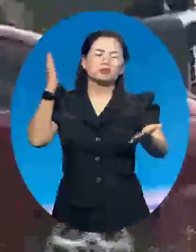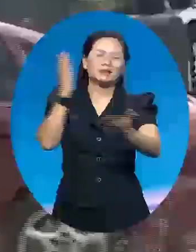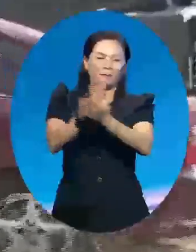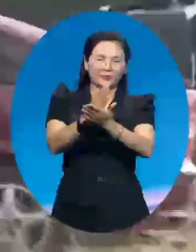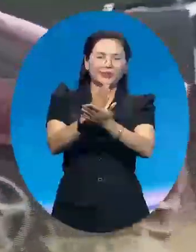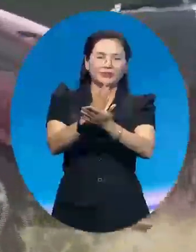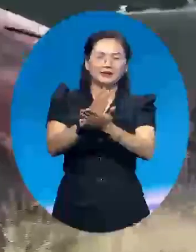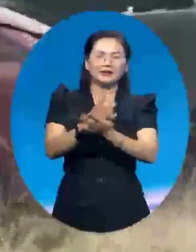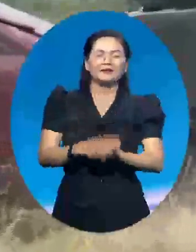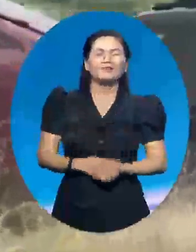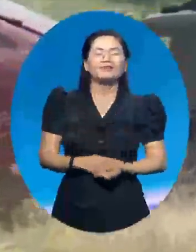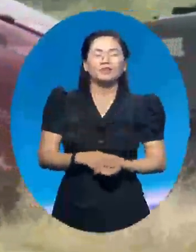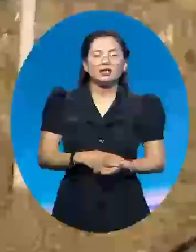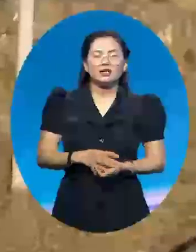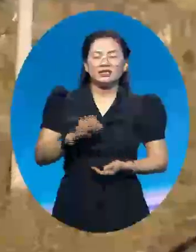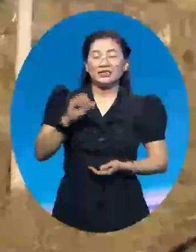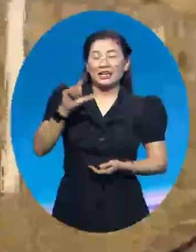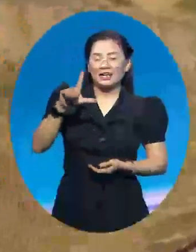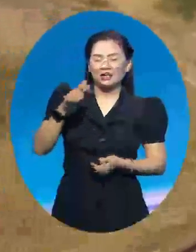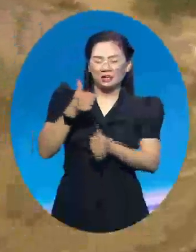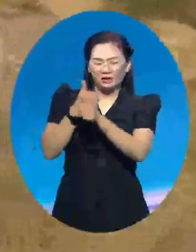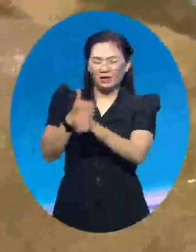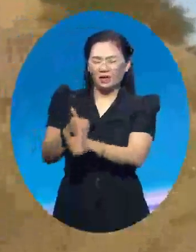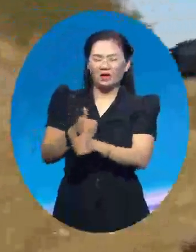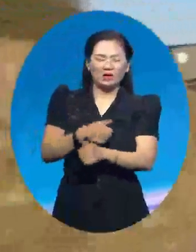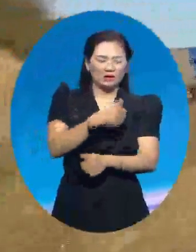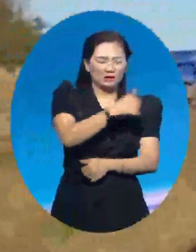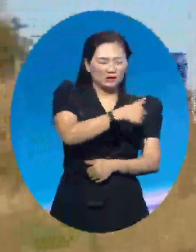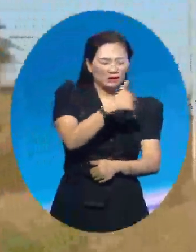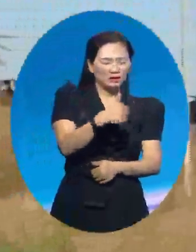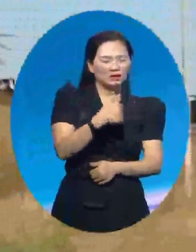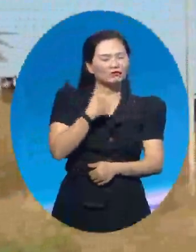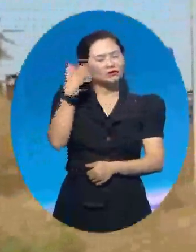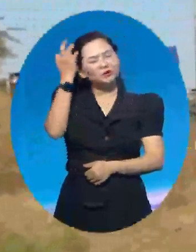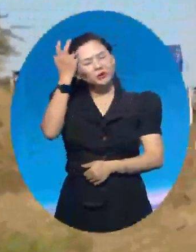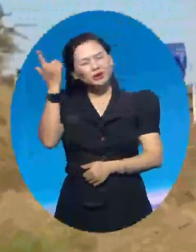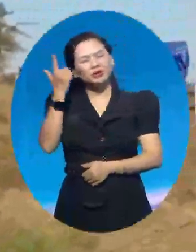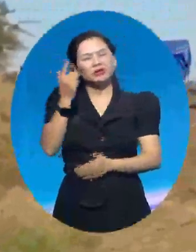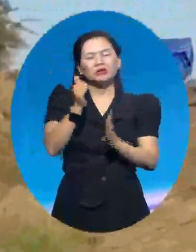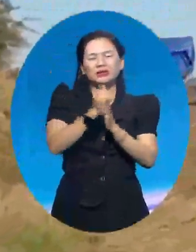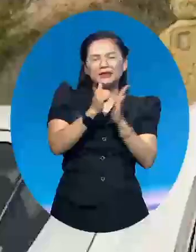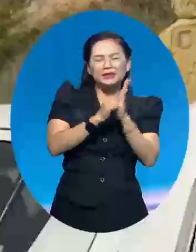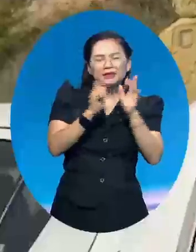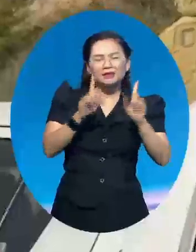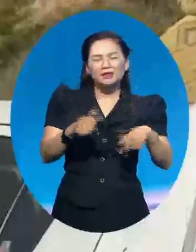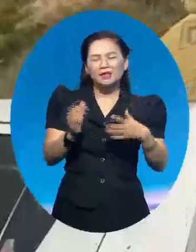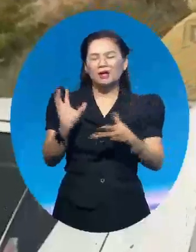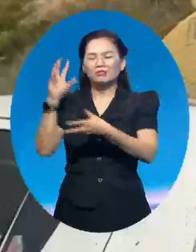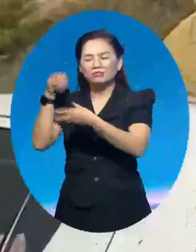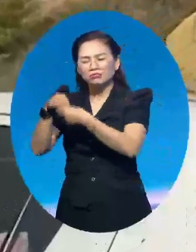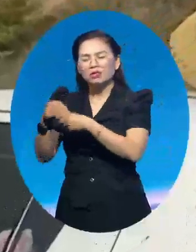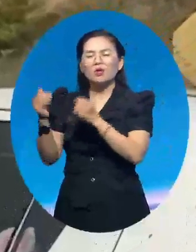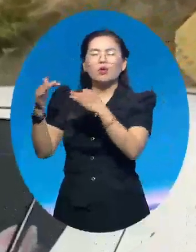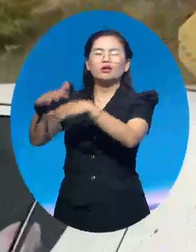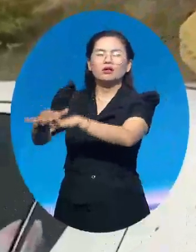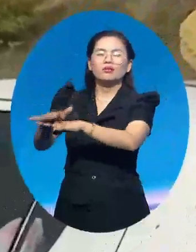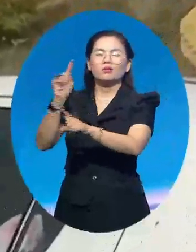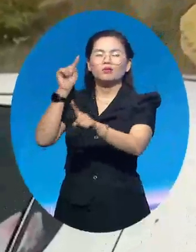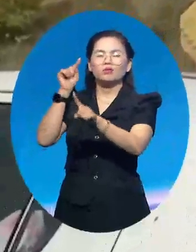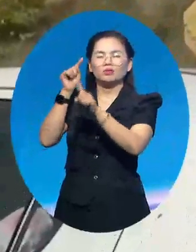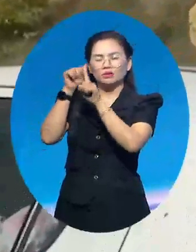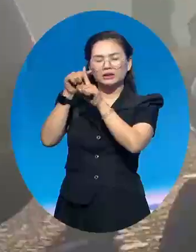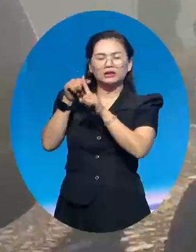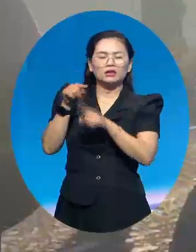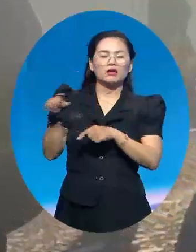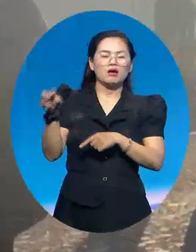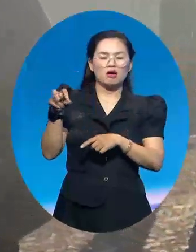Nagorno-Karabakh. Theo sắc lệnh, người dân Nagorno-Karabakh nên cân nhắc các điều kiện tái hòa nhập mà Azerbaijan đưa ra để có thể độc lập quyết định